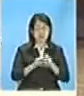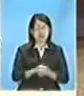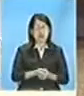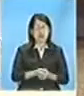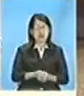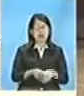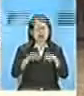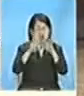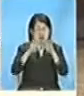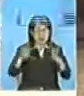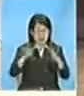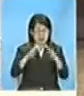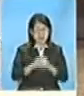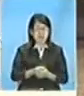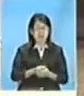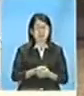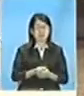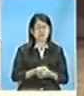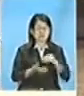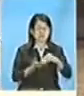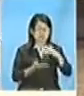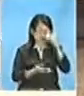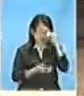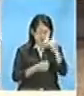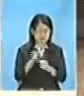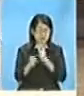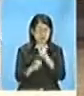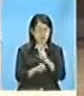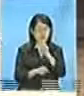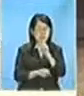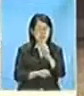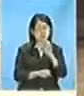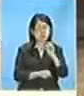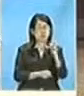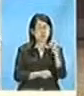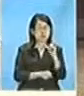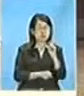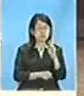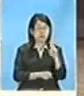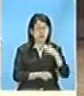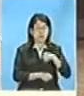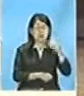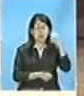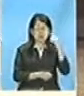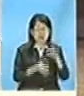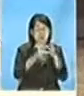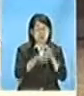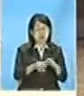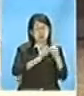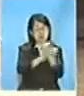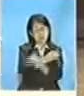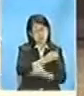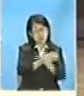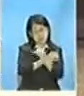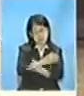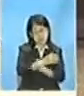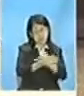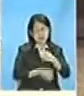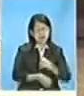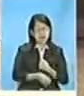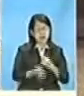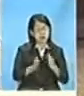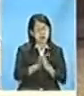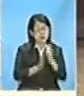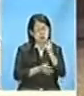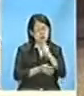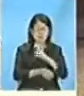Education Challenge 2012ดิฉันคิดว่าในส่วนต่างประเทศนี้นอกจากการเป็นสมาชิกในองค์กรรัฐสภาระ